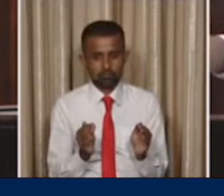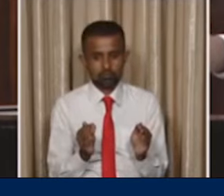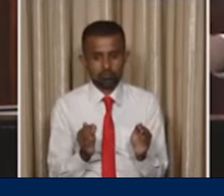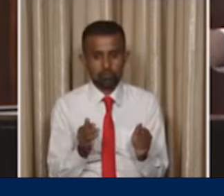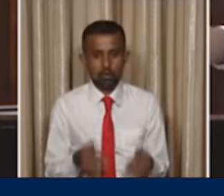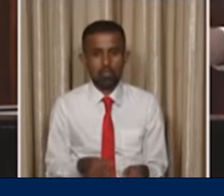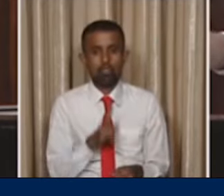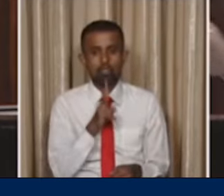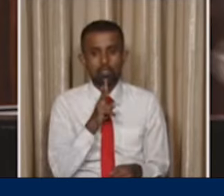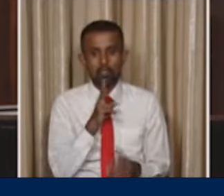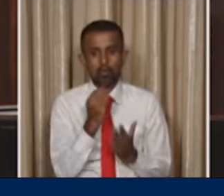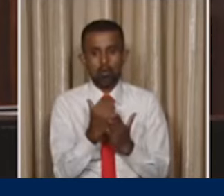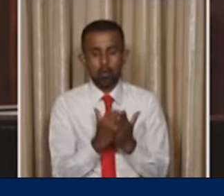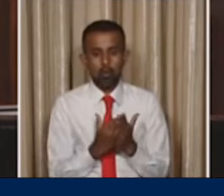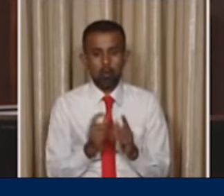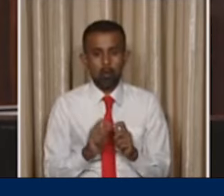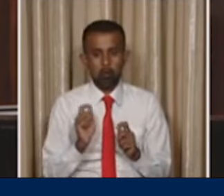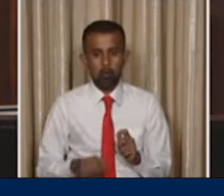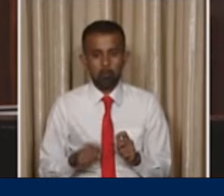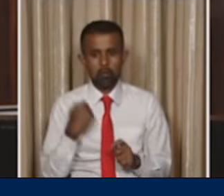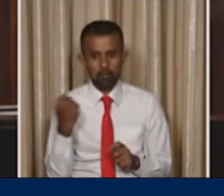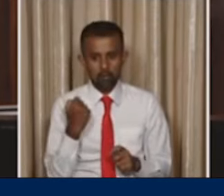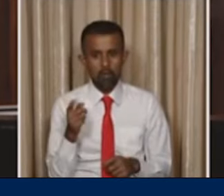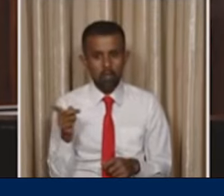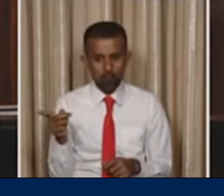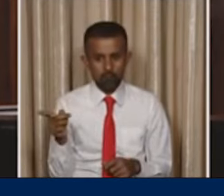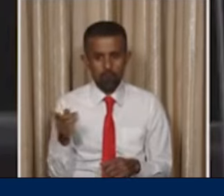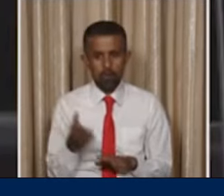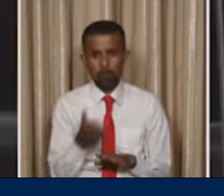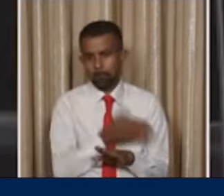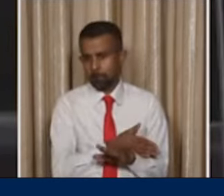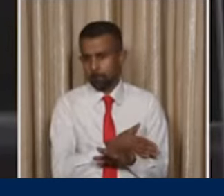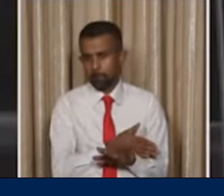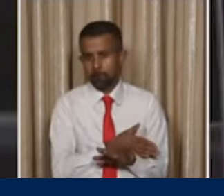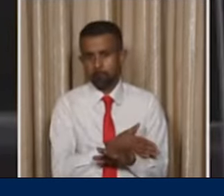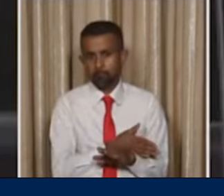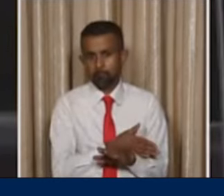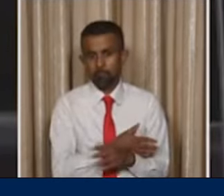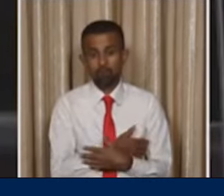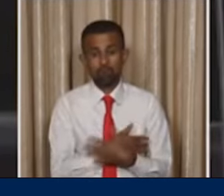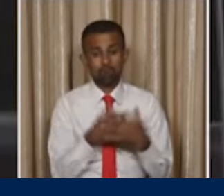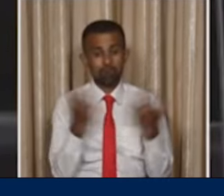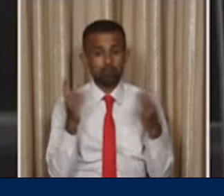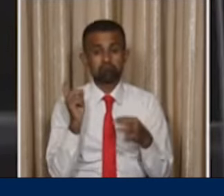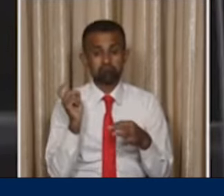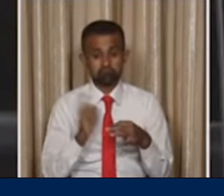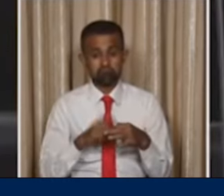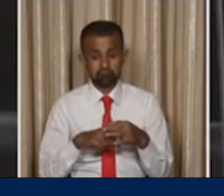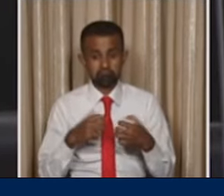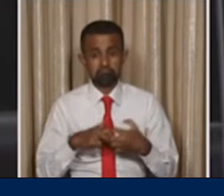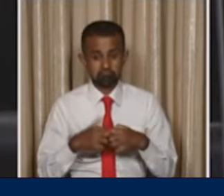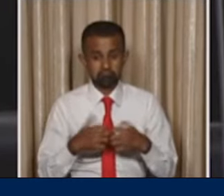දැන් අද දවල් විවස්ථාදායක සභාව රැස් වෙනවා. මීට ඉස්සෙල්ලා විශාල ප්‍රශ්න ඇති වුණා, ගැටලු ඇති